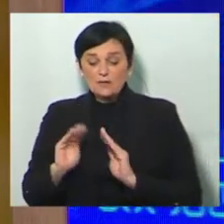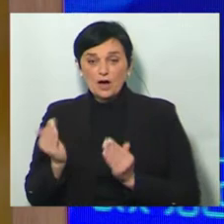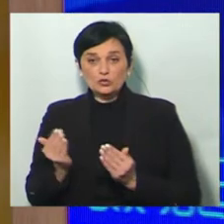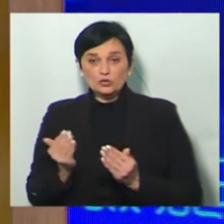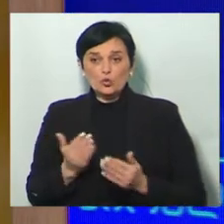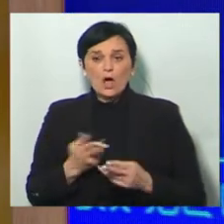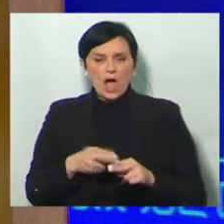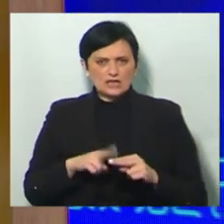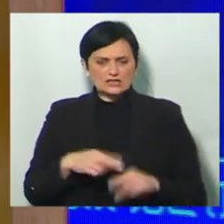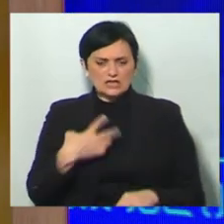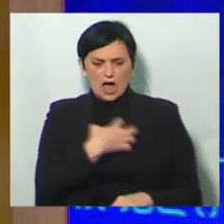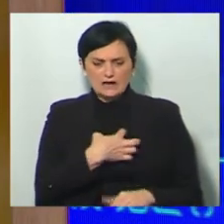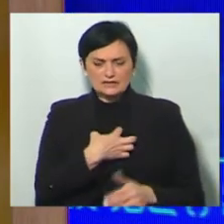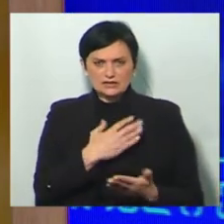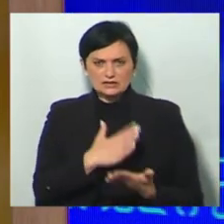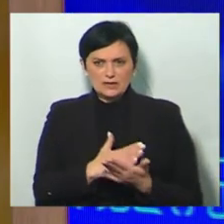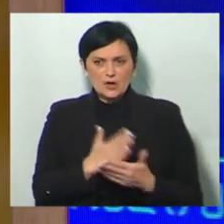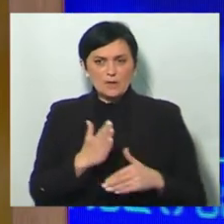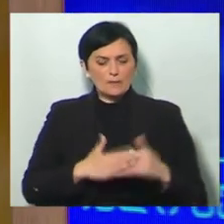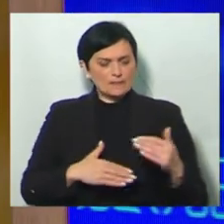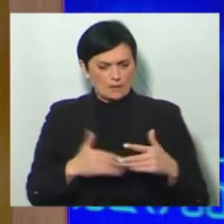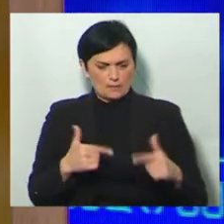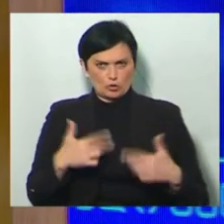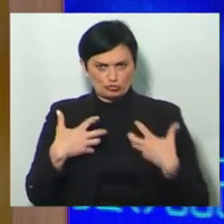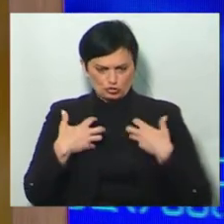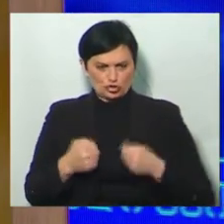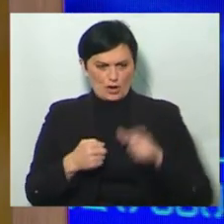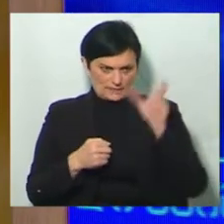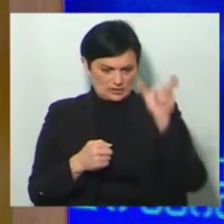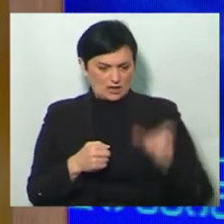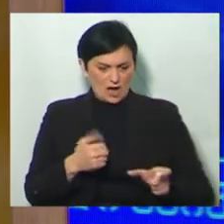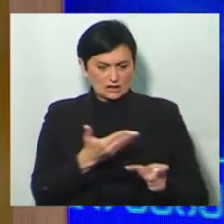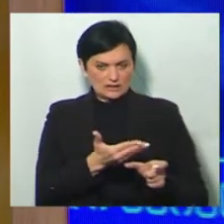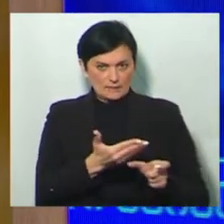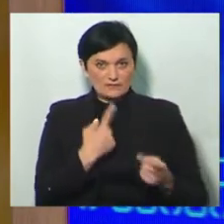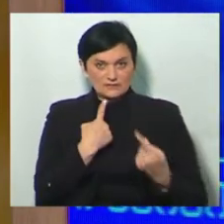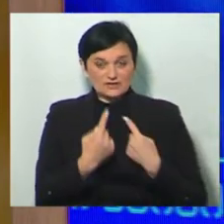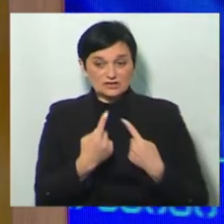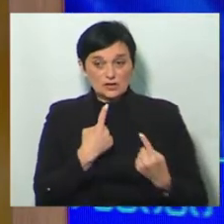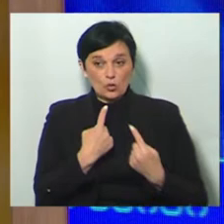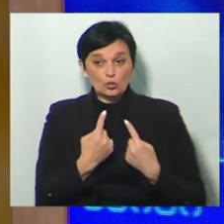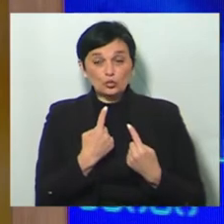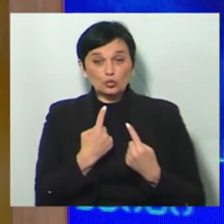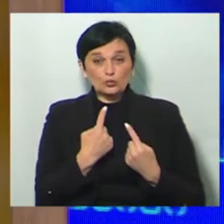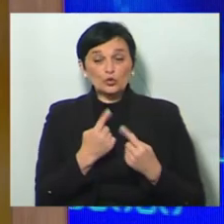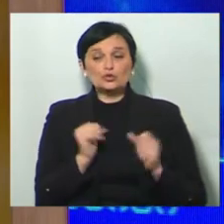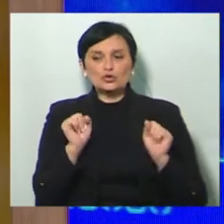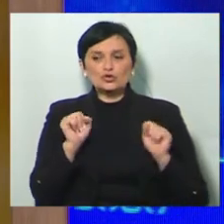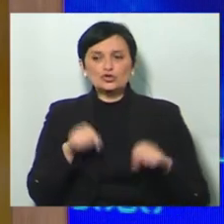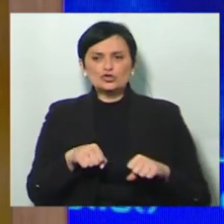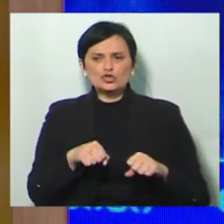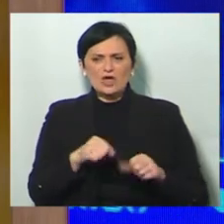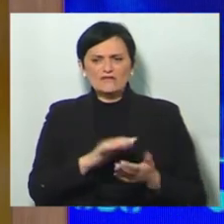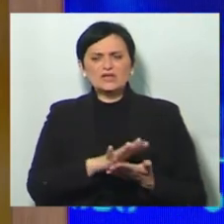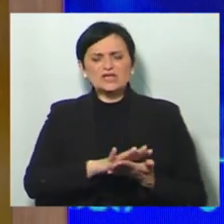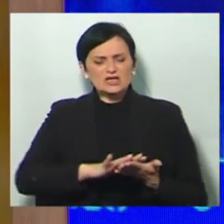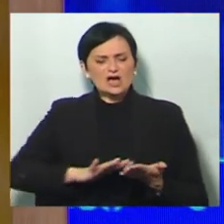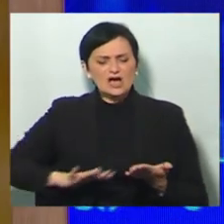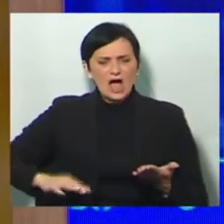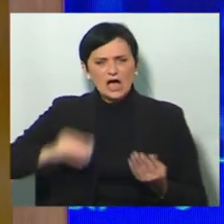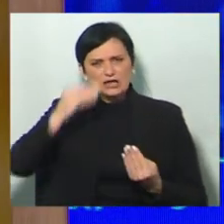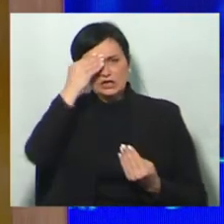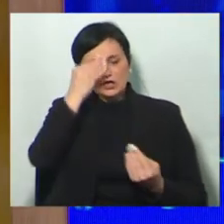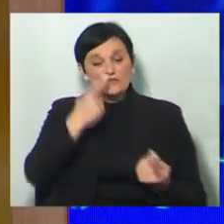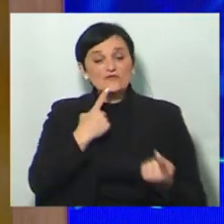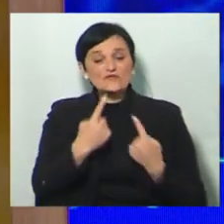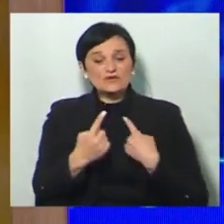ერთია, როდესაც პრაქტიკულად ჯამთელ ადამიანზე ვსაუბრობთ და აქ შეგვიძლია ხანგრძლივად